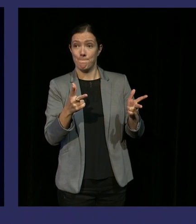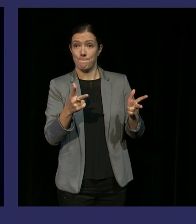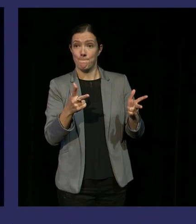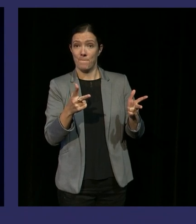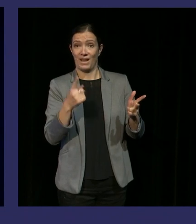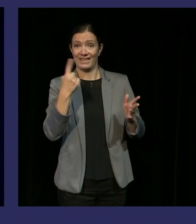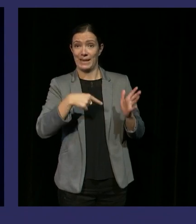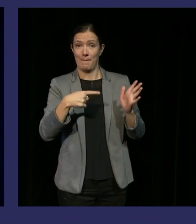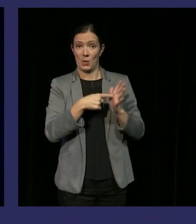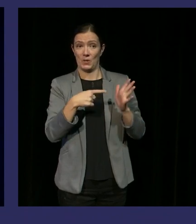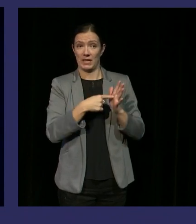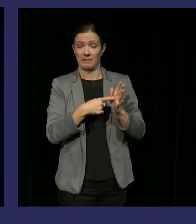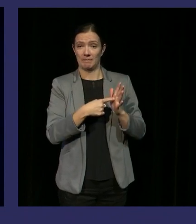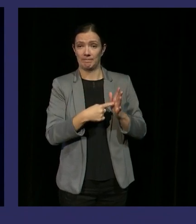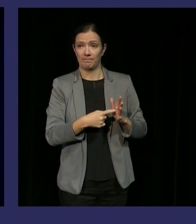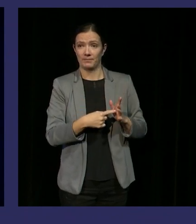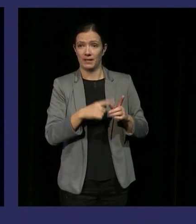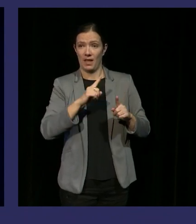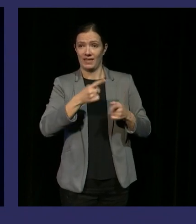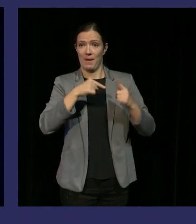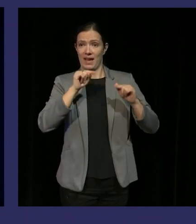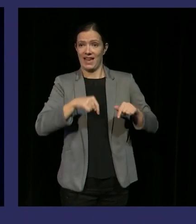det blir 10 minutter da. 10 på start vi.